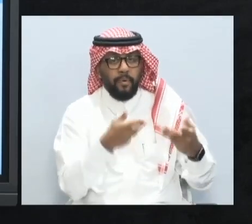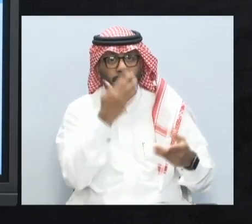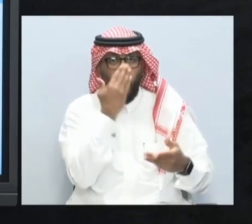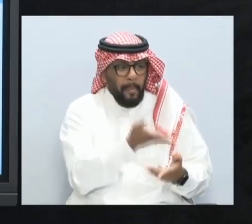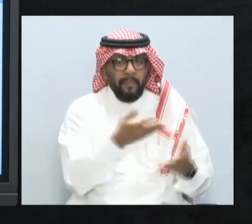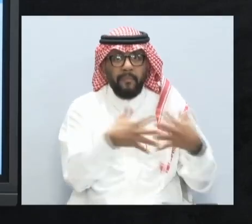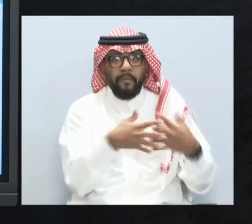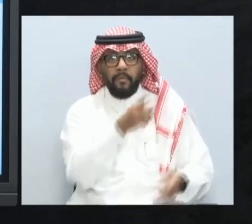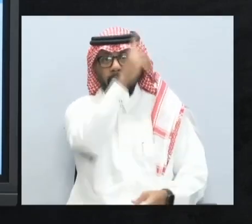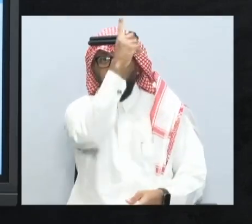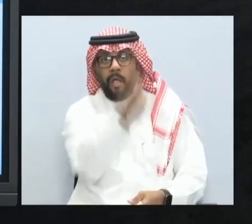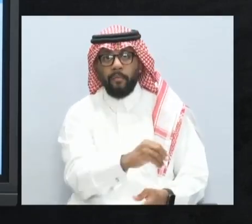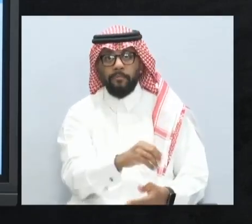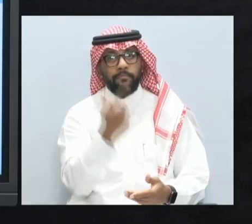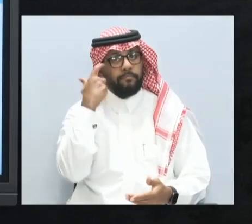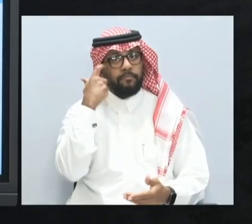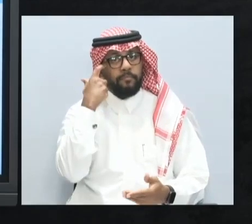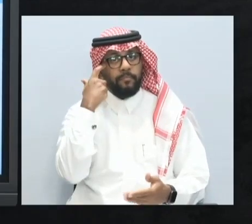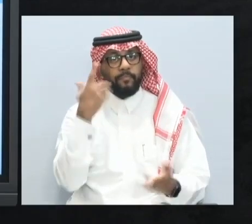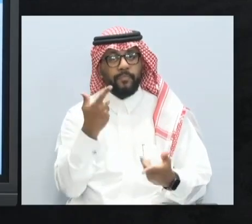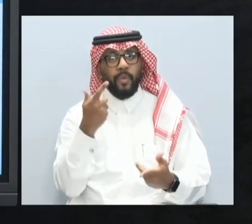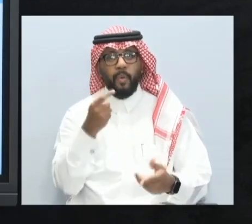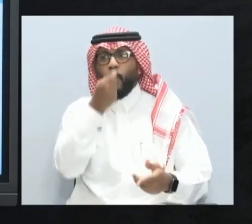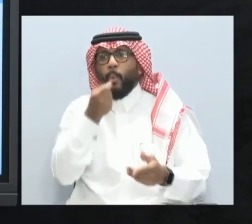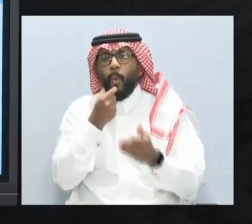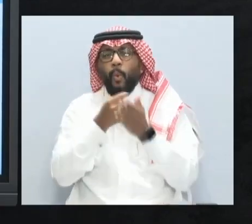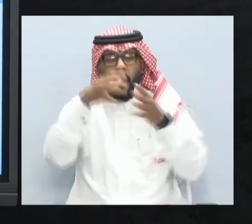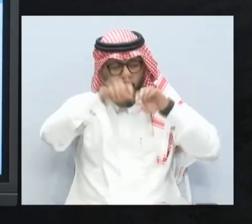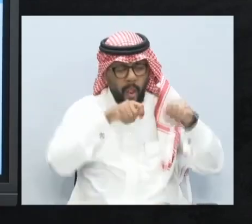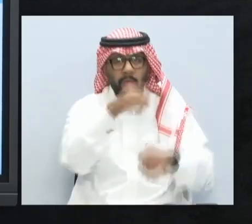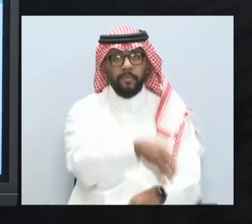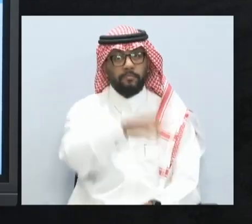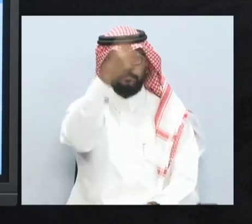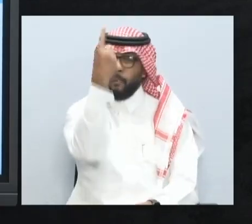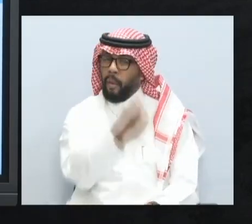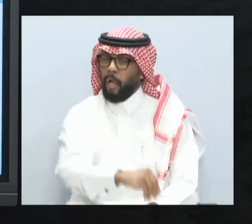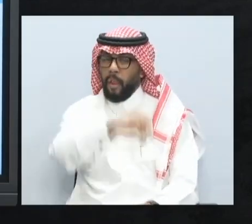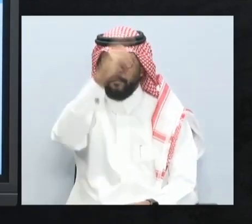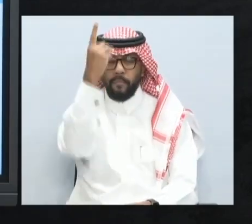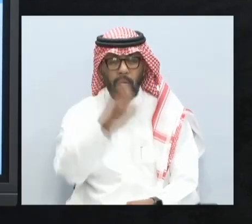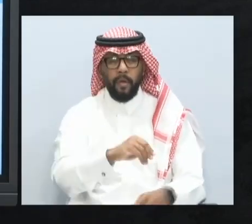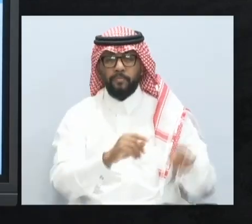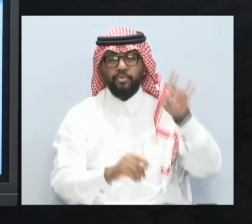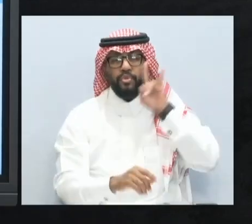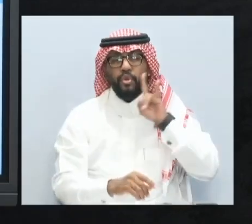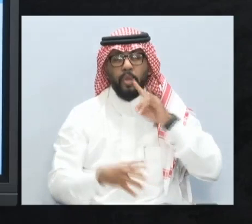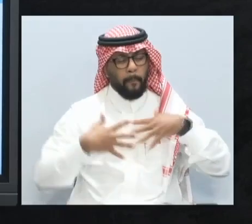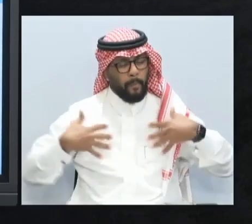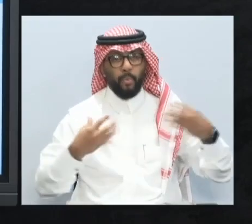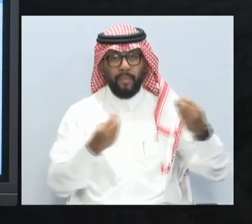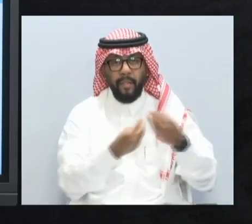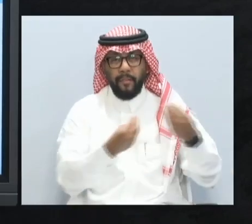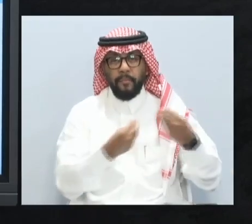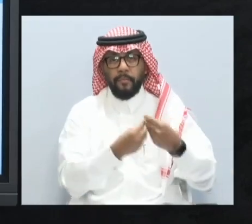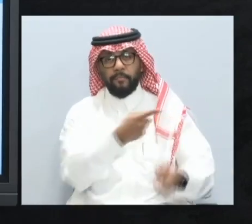يهين اشياء دينيه كاهان ته للقران وغيرها من الامور لكي يعينه الشيطان على ما يريد